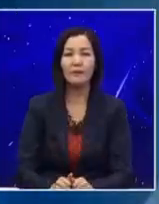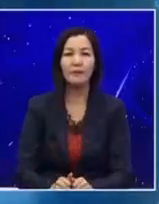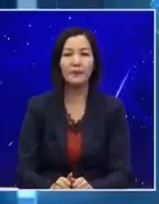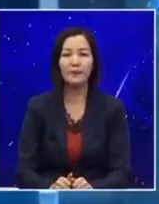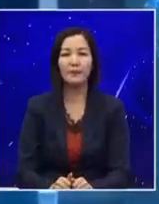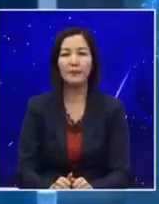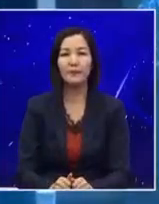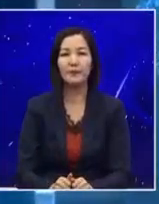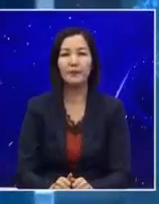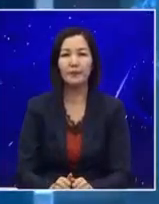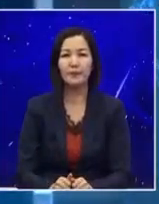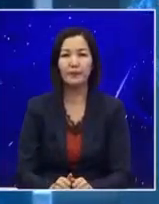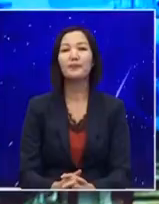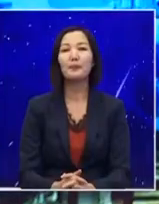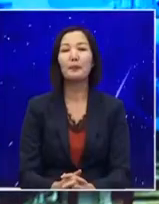Жетісу телеарнасы.